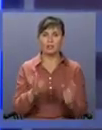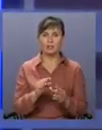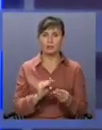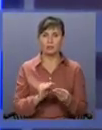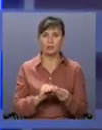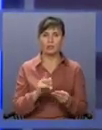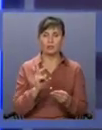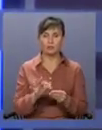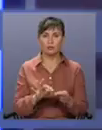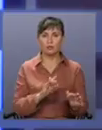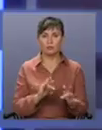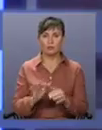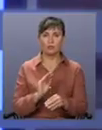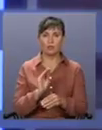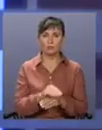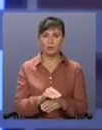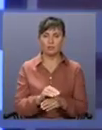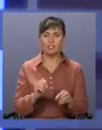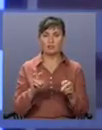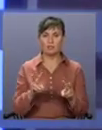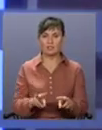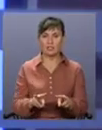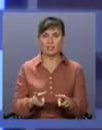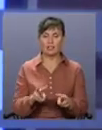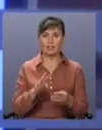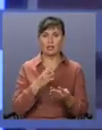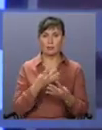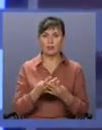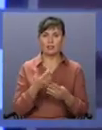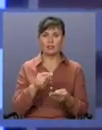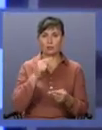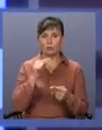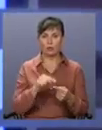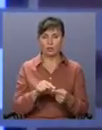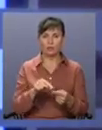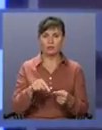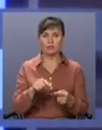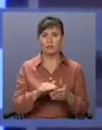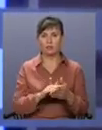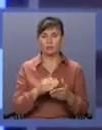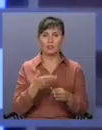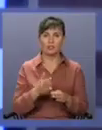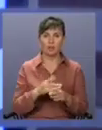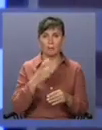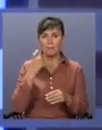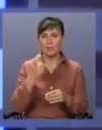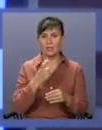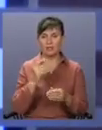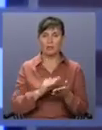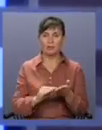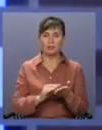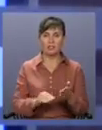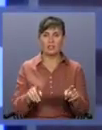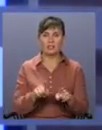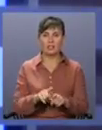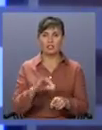прежним, но процедуру дополнили специальной таблицей, где указаны промилле и тяжесть опьянения. Прописали